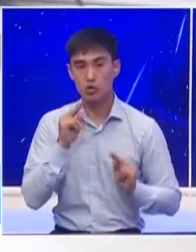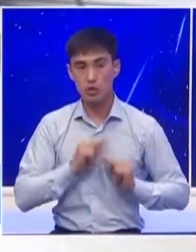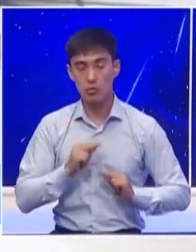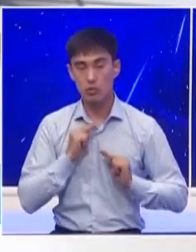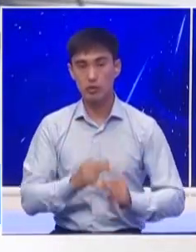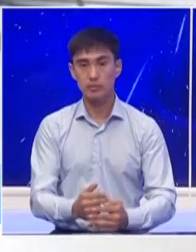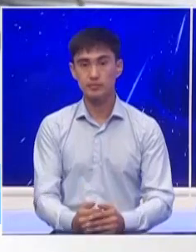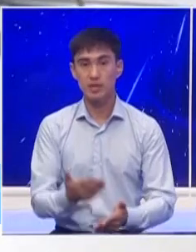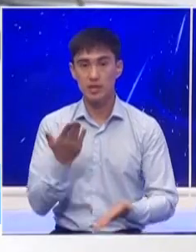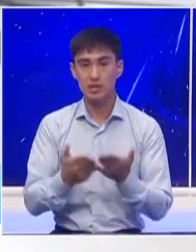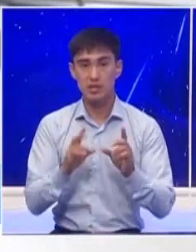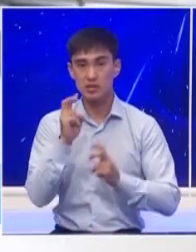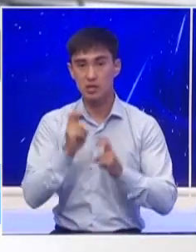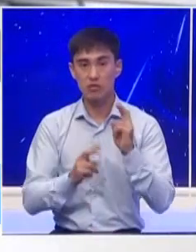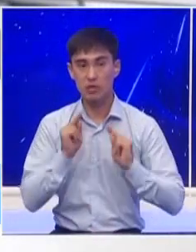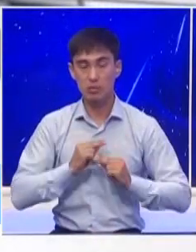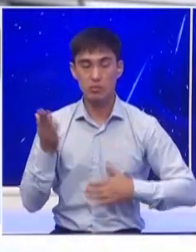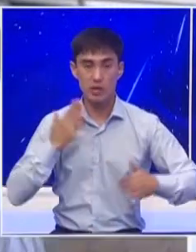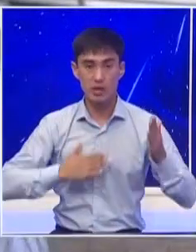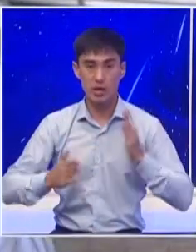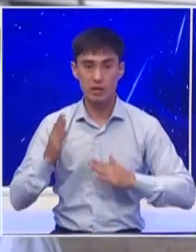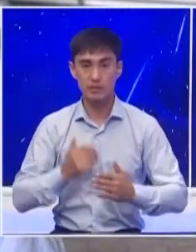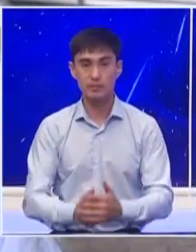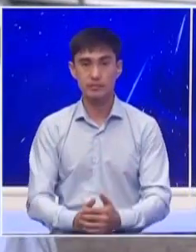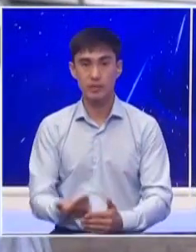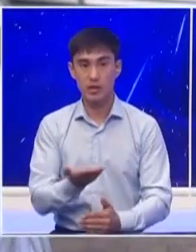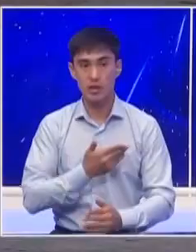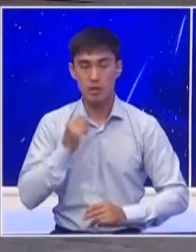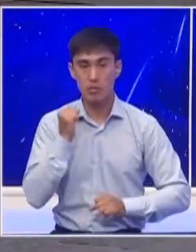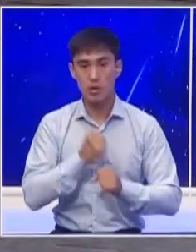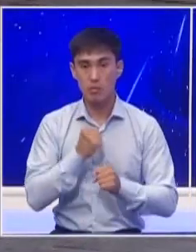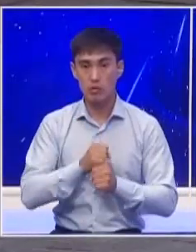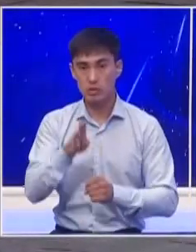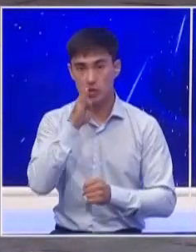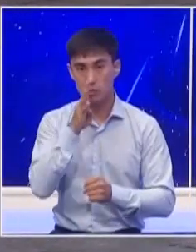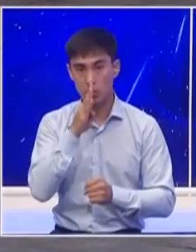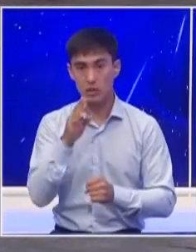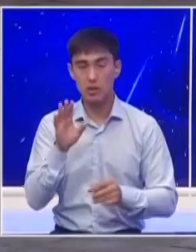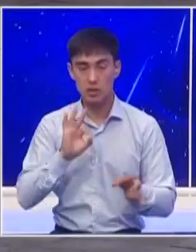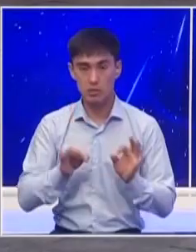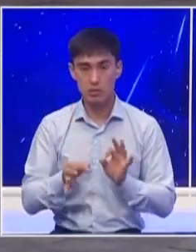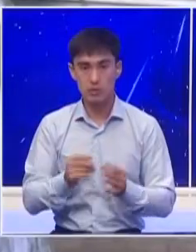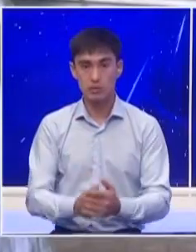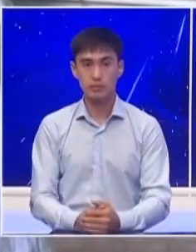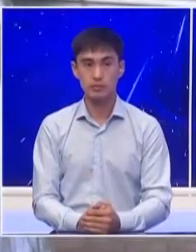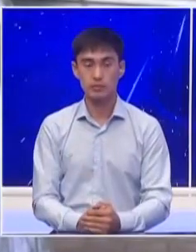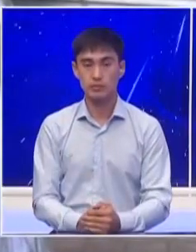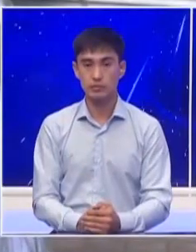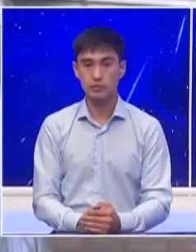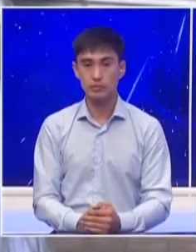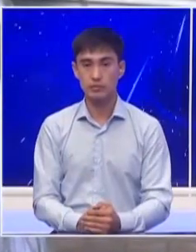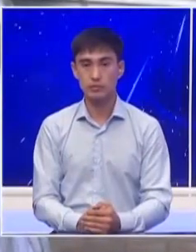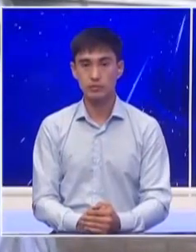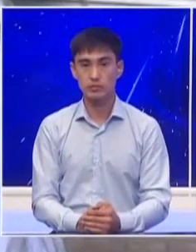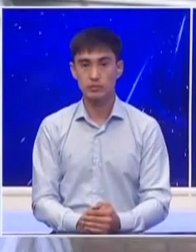работаем, если завод работает, мы рады. Нам работа, зарплату устраивает, все